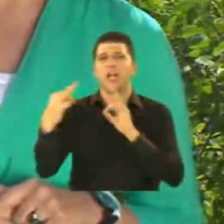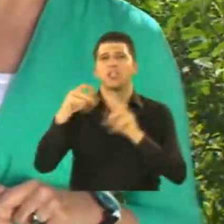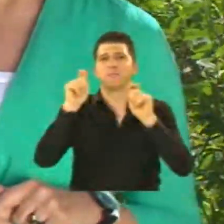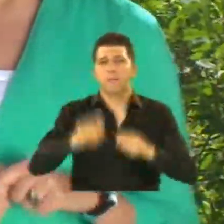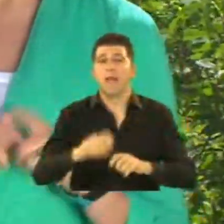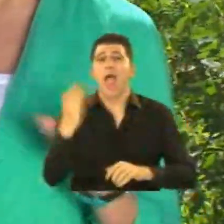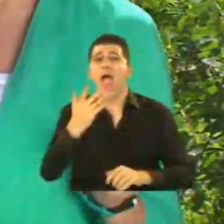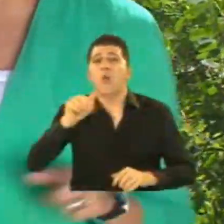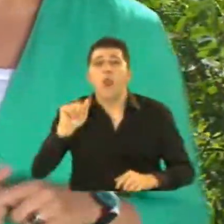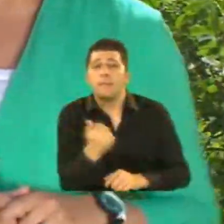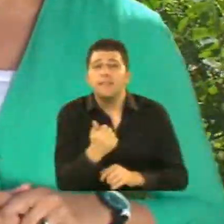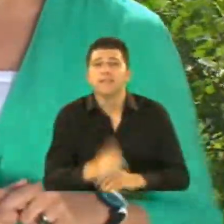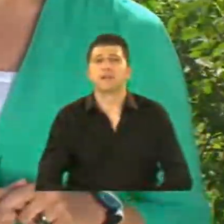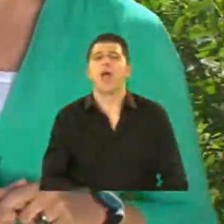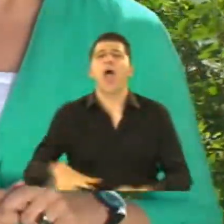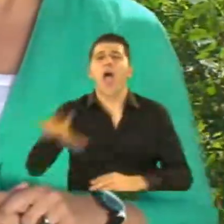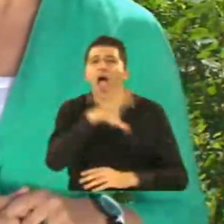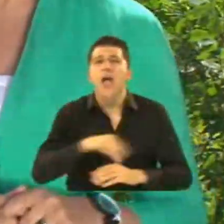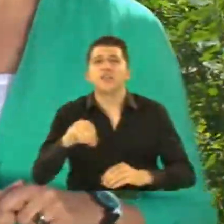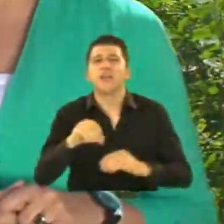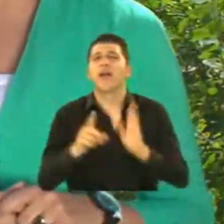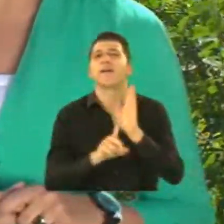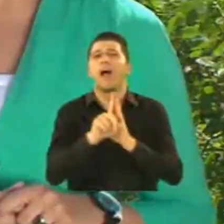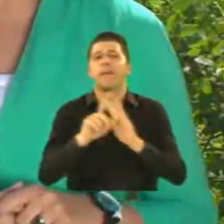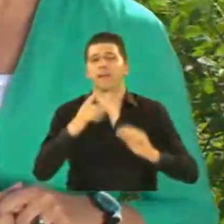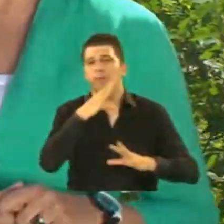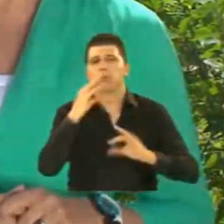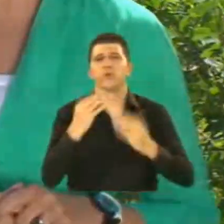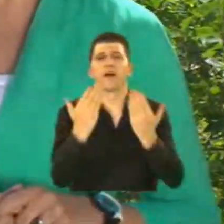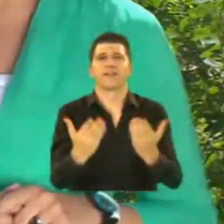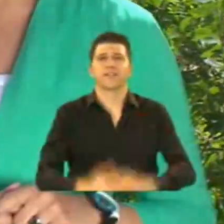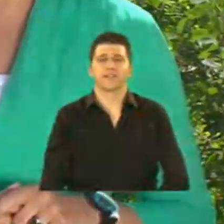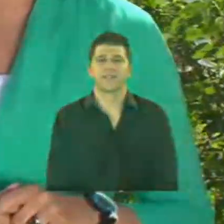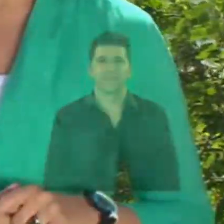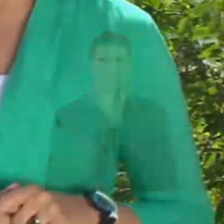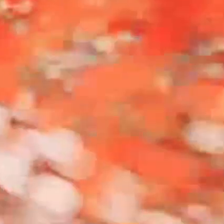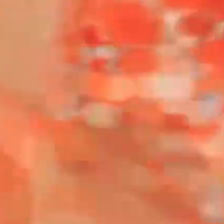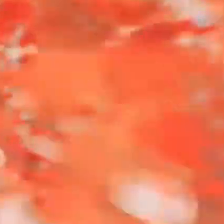iletişime geçin. Ve en önemlisi, her şeye rağmen mutlu kalın.